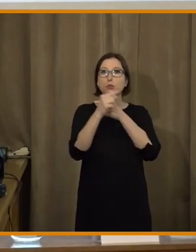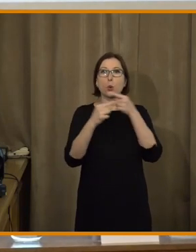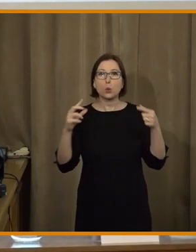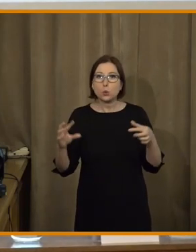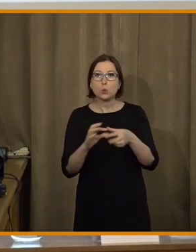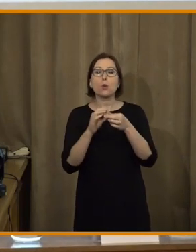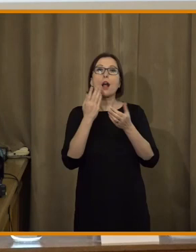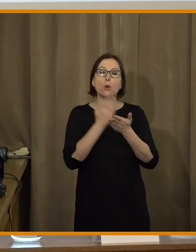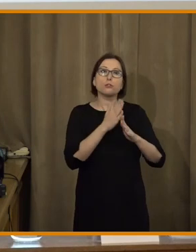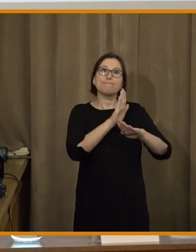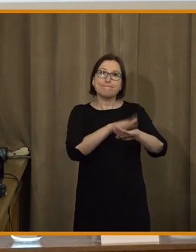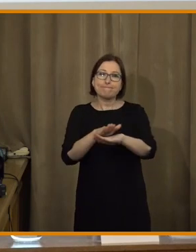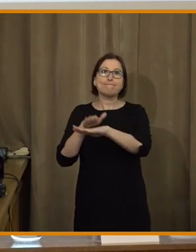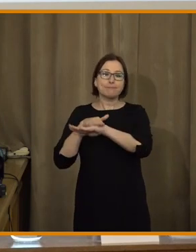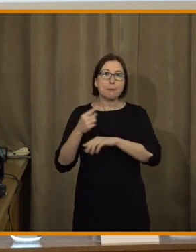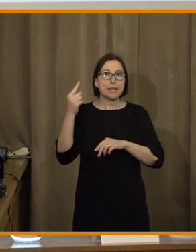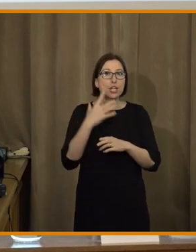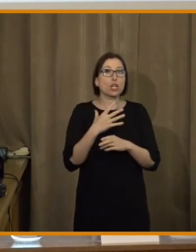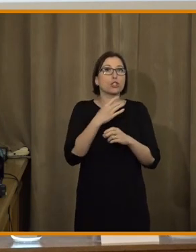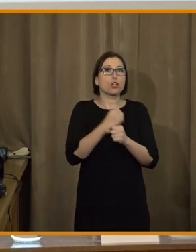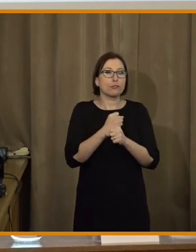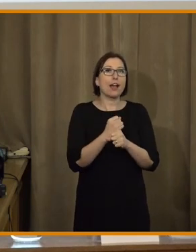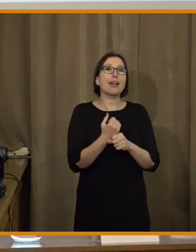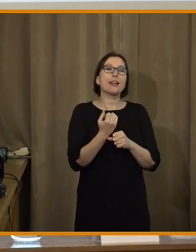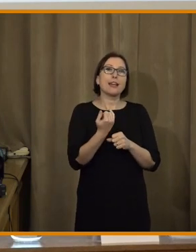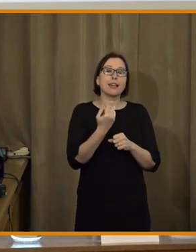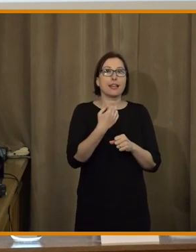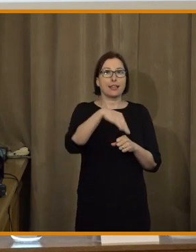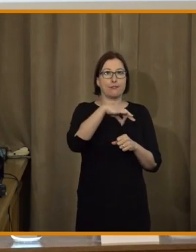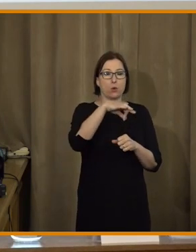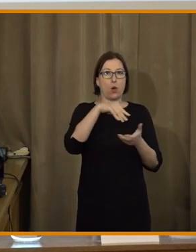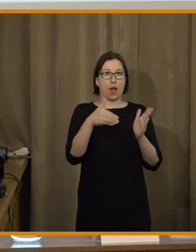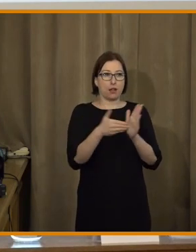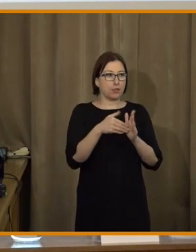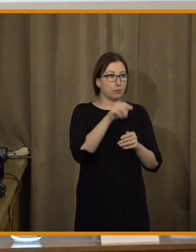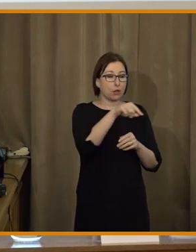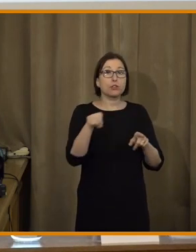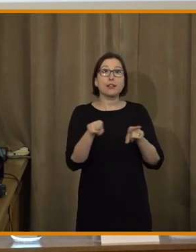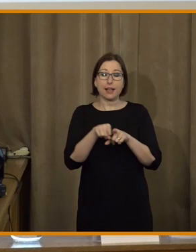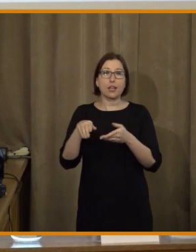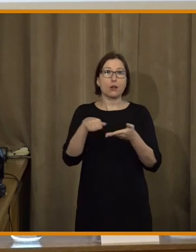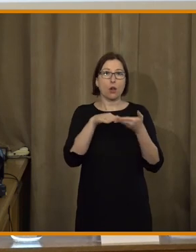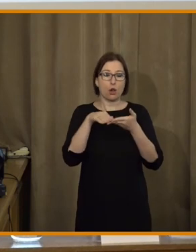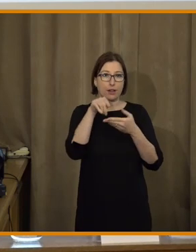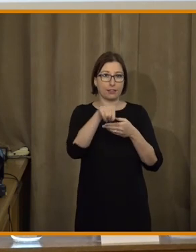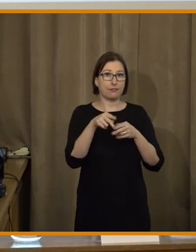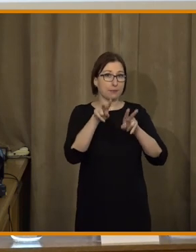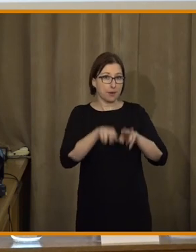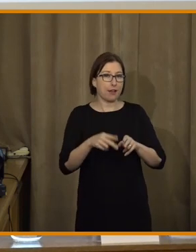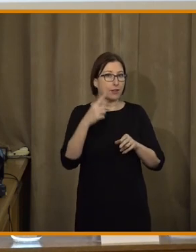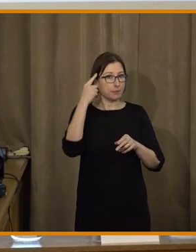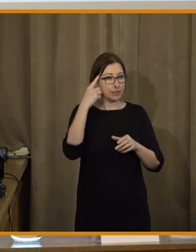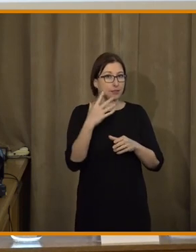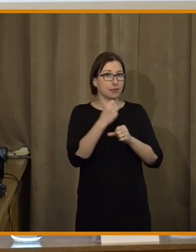se právě otevírat témata v dodržování individuálních a nejen také kolektivních digitálních práv.